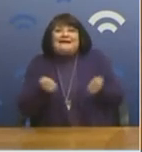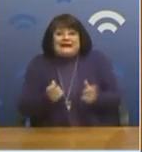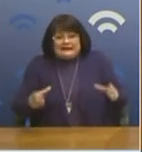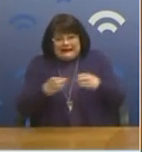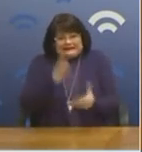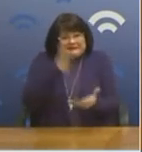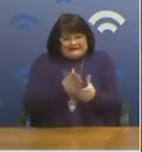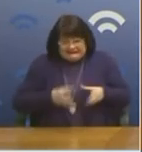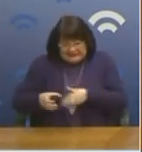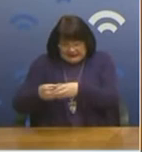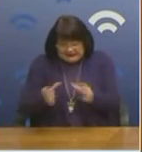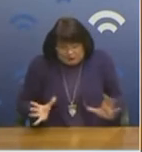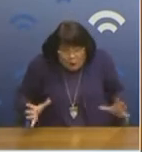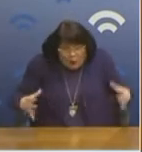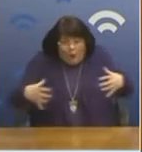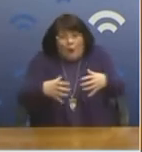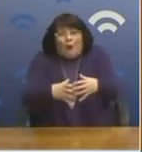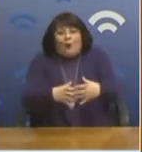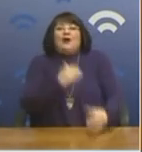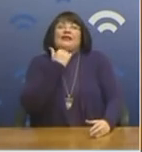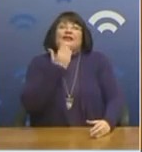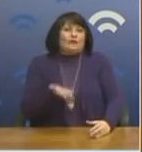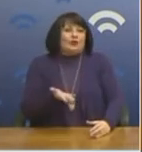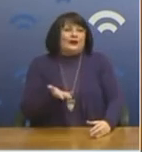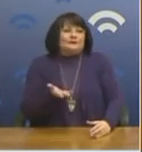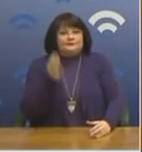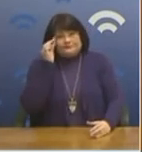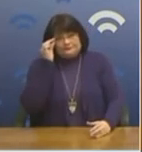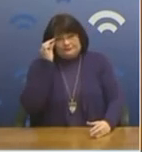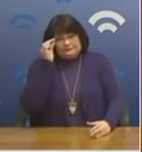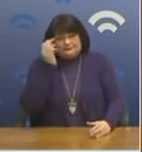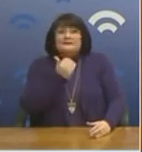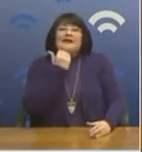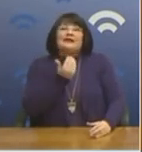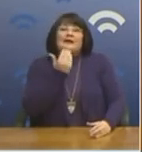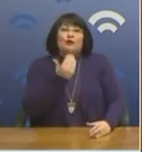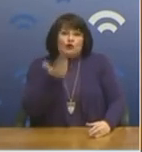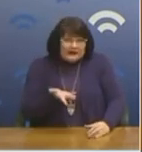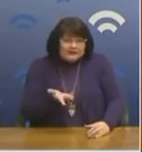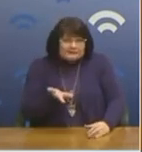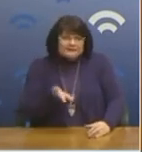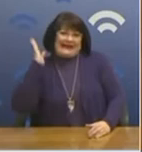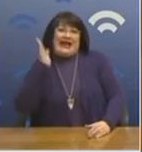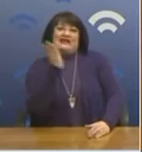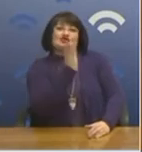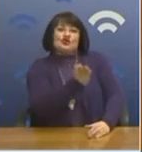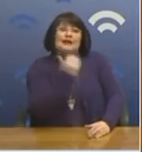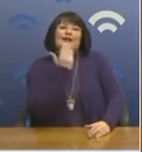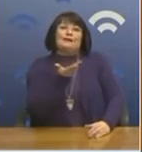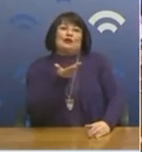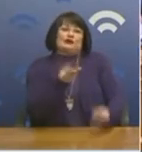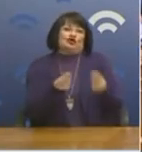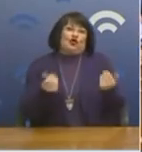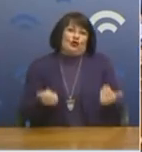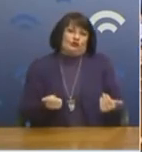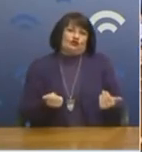μεσαίων τάξεων. Γι' αυτό δεν μπορεί να είναι ηγεμονική και πρέπει να βασιστεί στην καταστολή. Η καταστολή